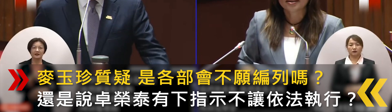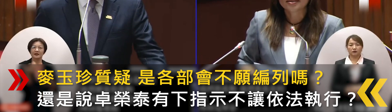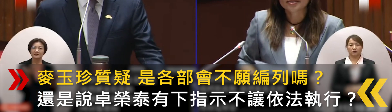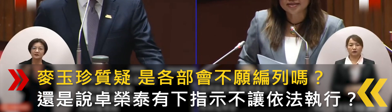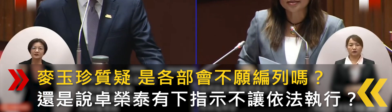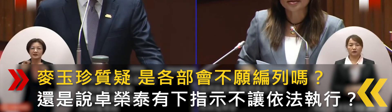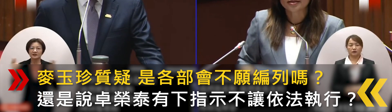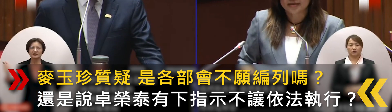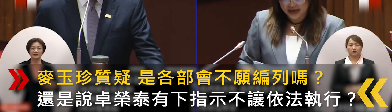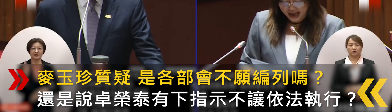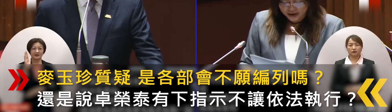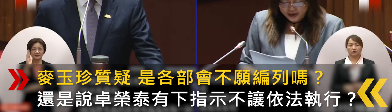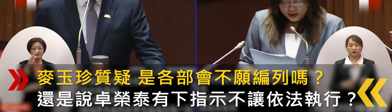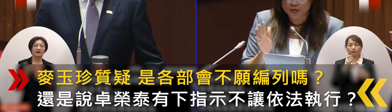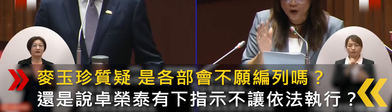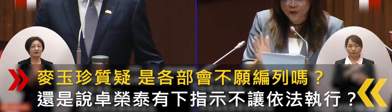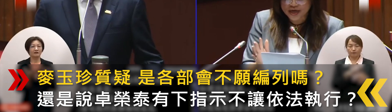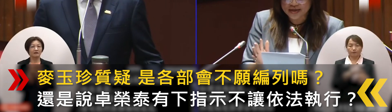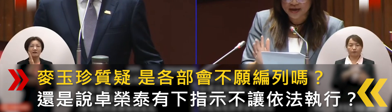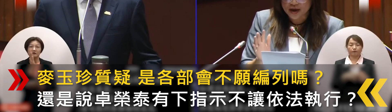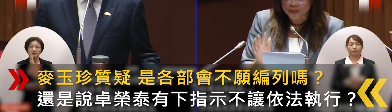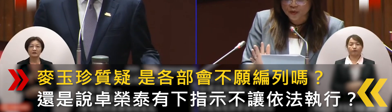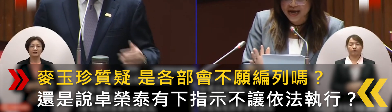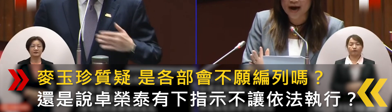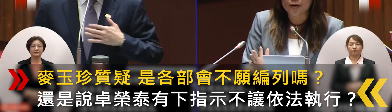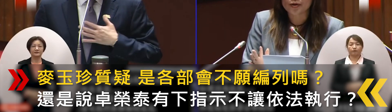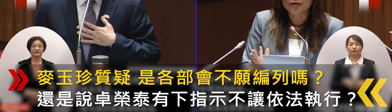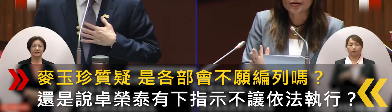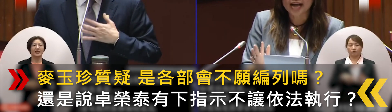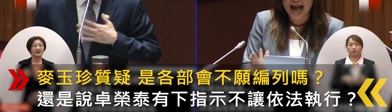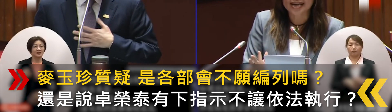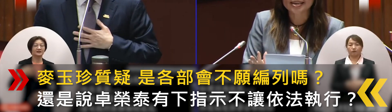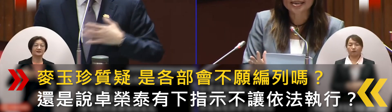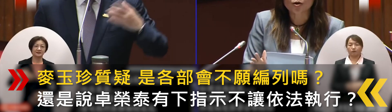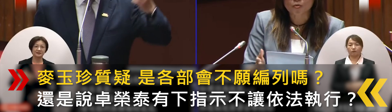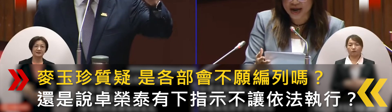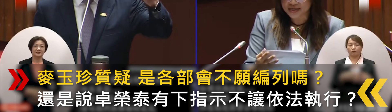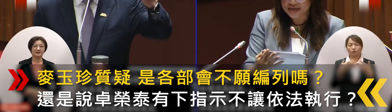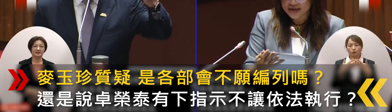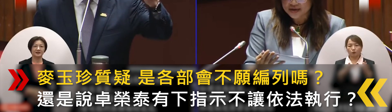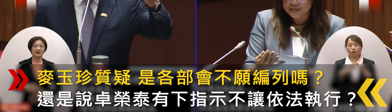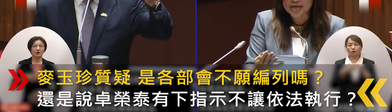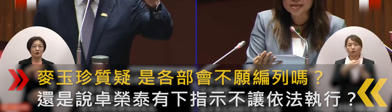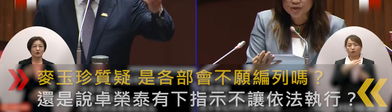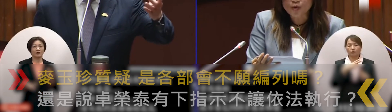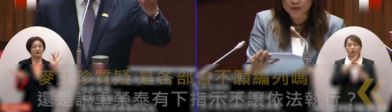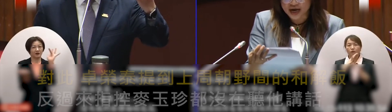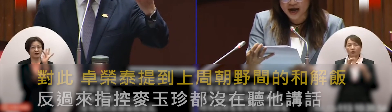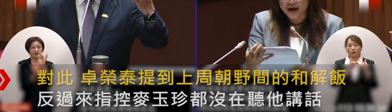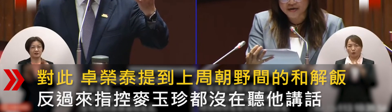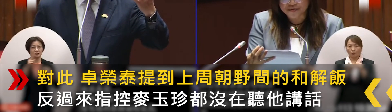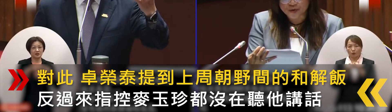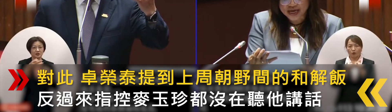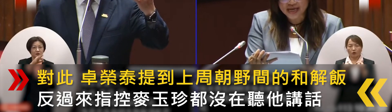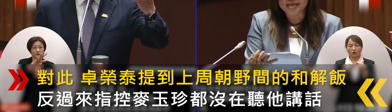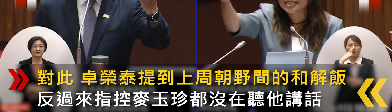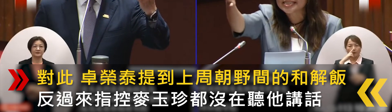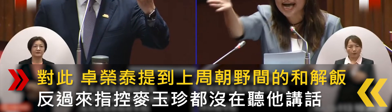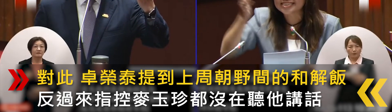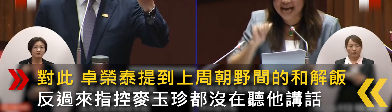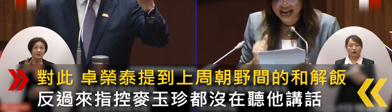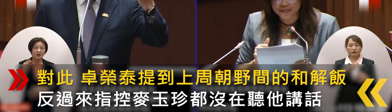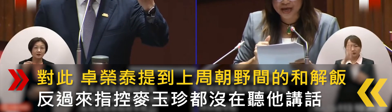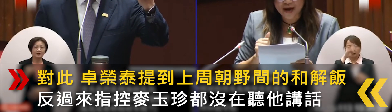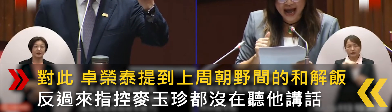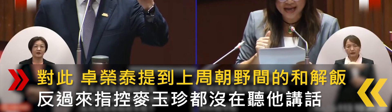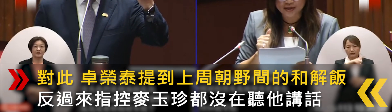们放在朝野协商里面去谈。 好，所以我呼应 啊，你也听到我们对计划补偿 我们是编了4万福利，请